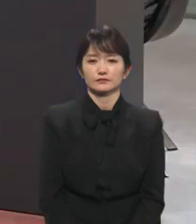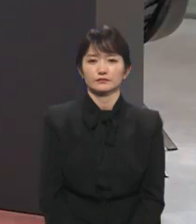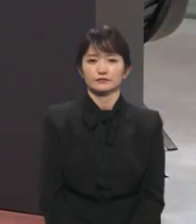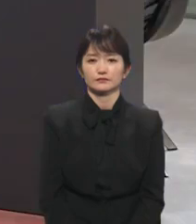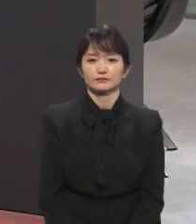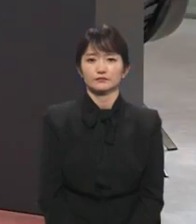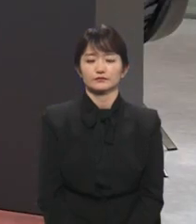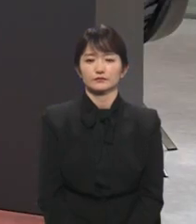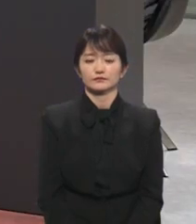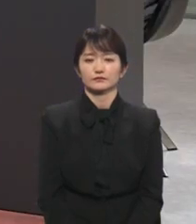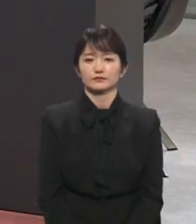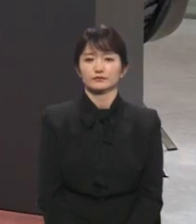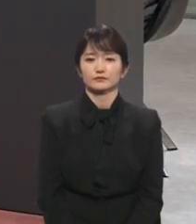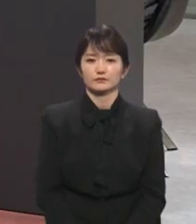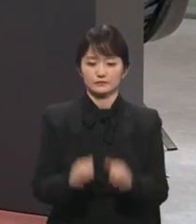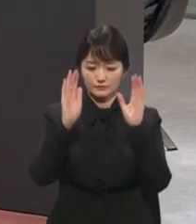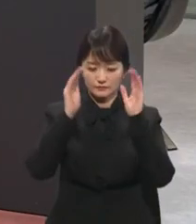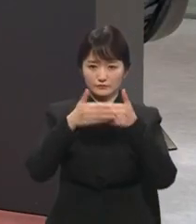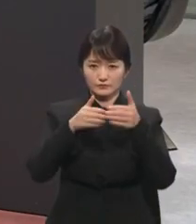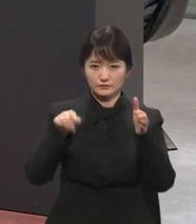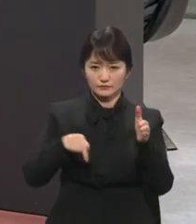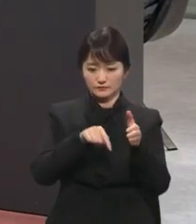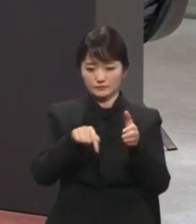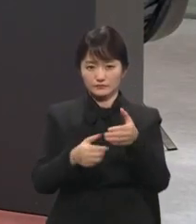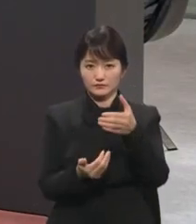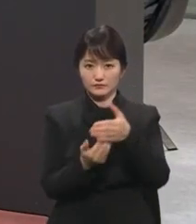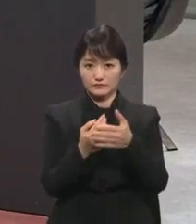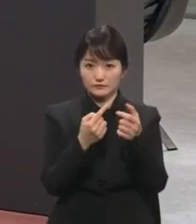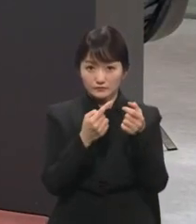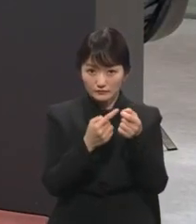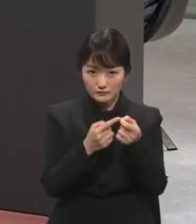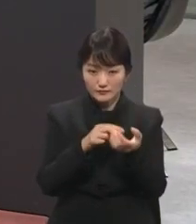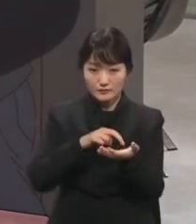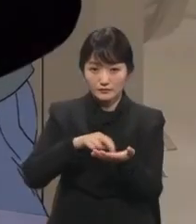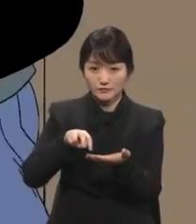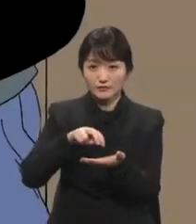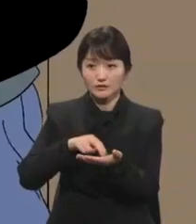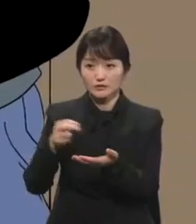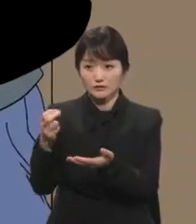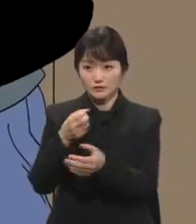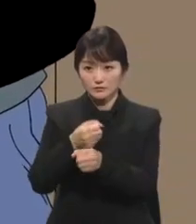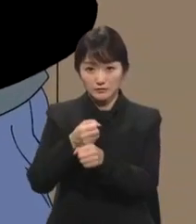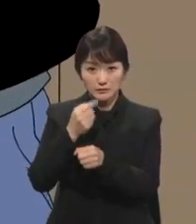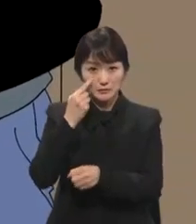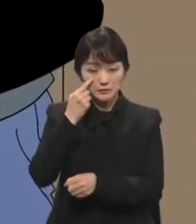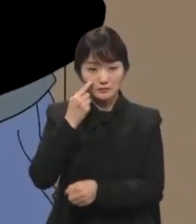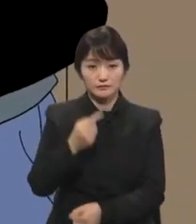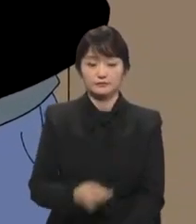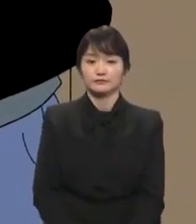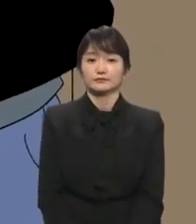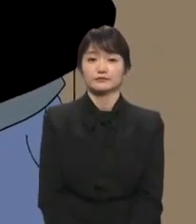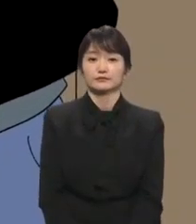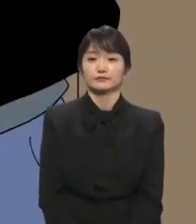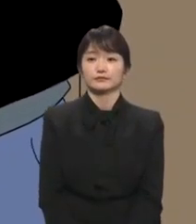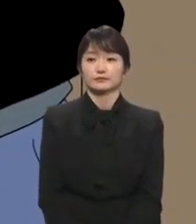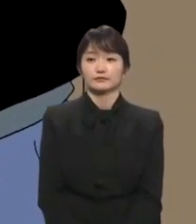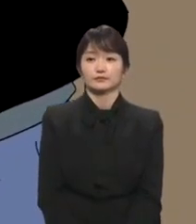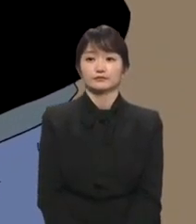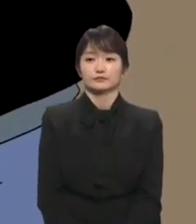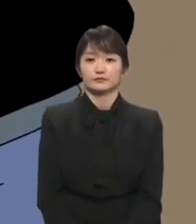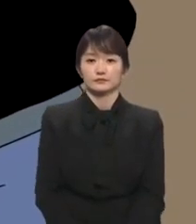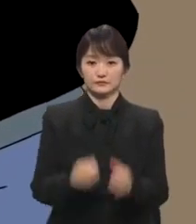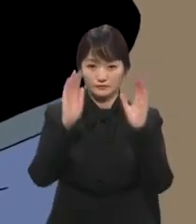알아보겠습니다 자 교실에서 벌어진 첫 번째 사건 사파로 재구성했습니다 보여 주시죠 자 보면